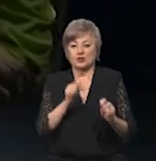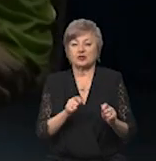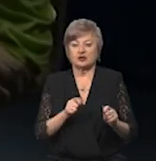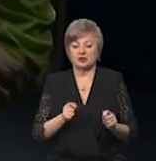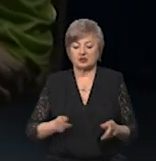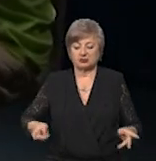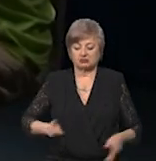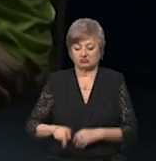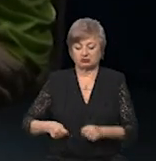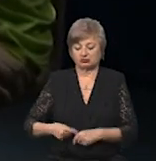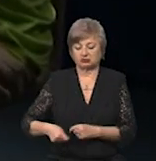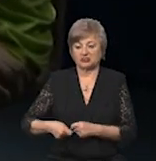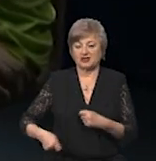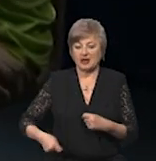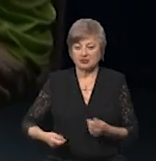поясі,